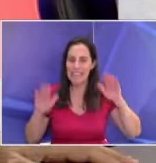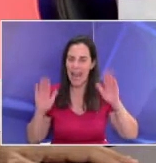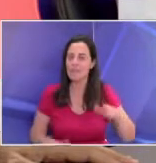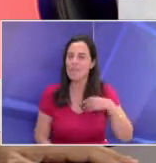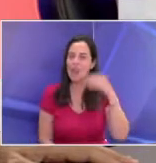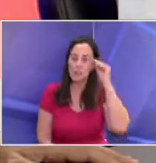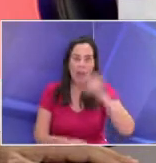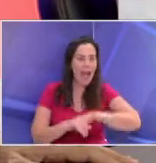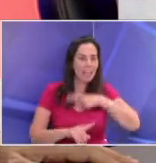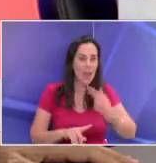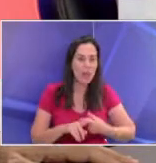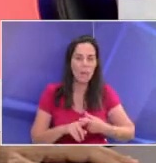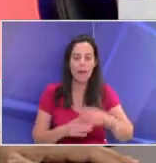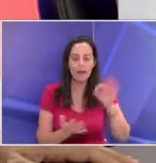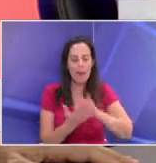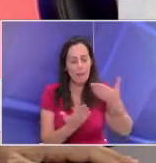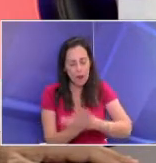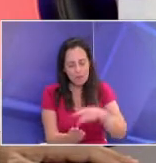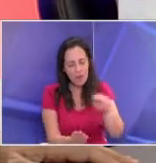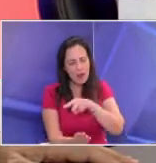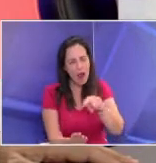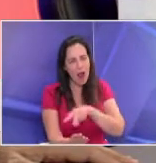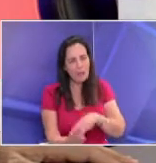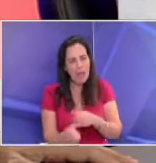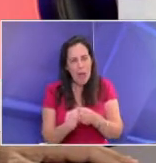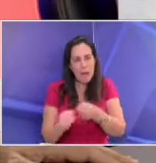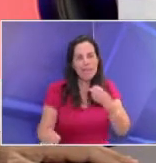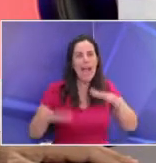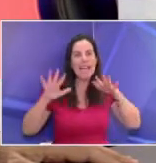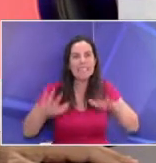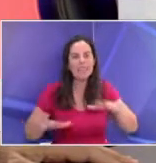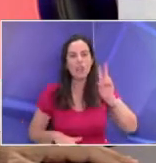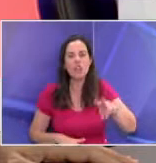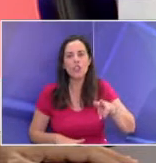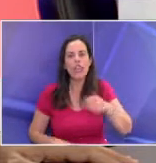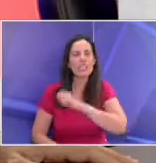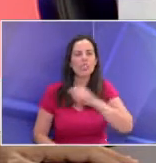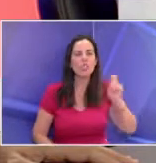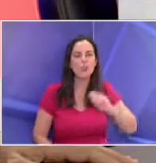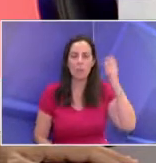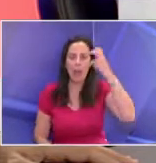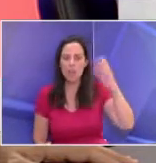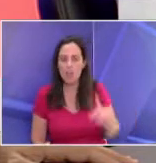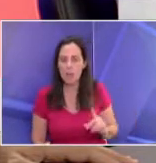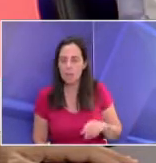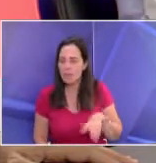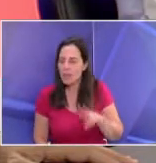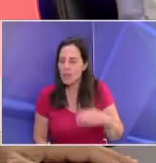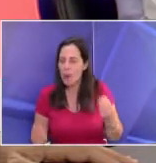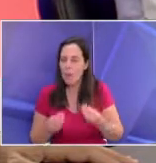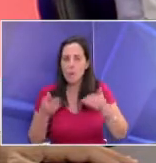ואני זוכר עד היום את המאמרים שקראתי על המתח, על השנאה שיש בין הסונים לשיעים. יש פה